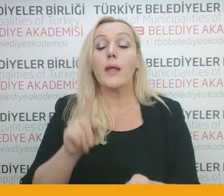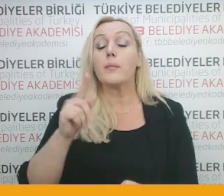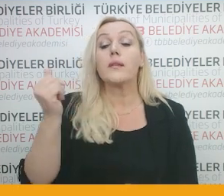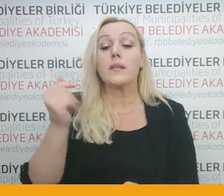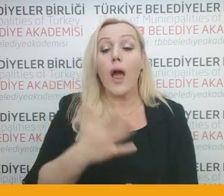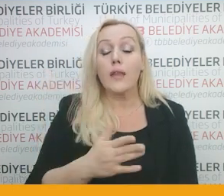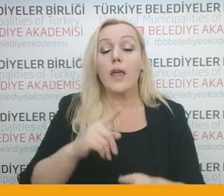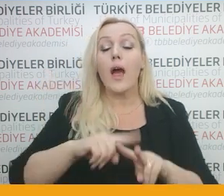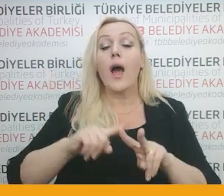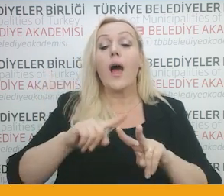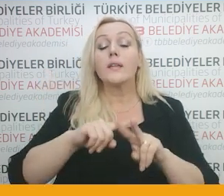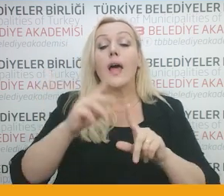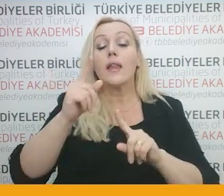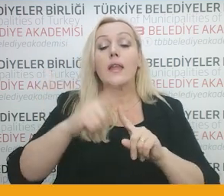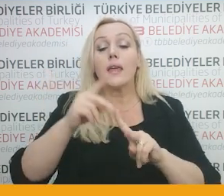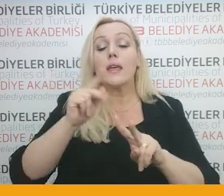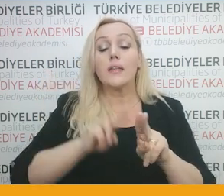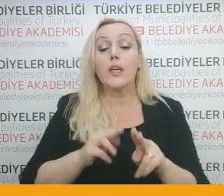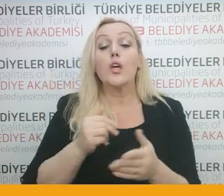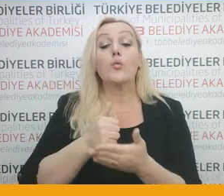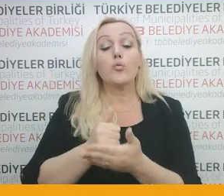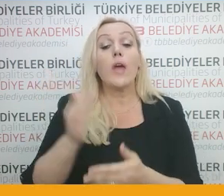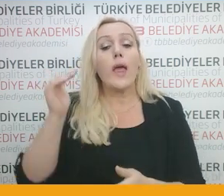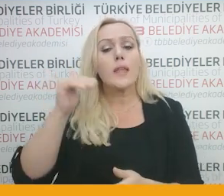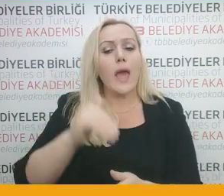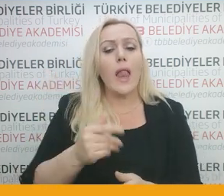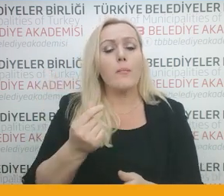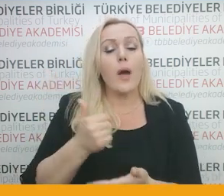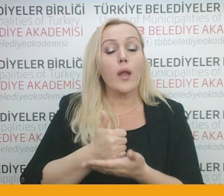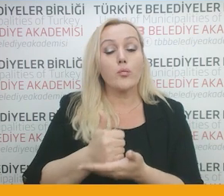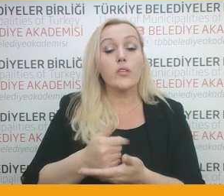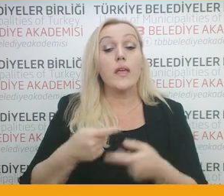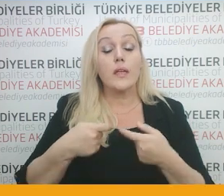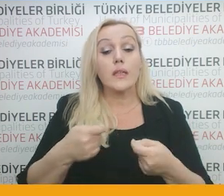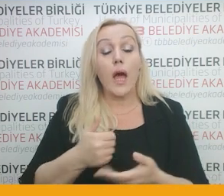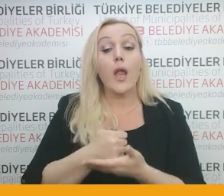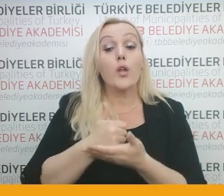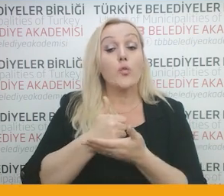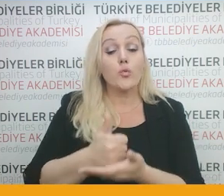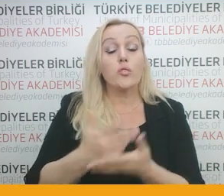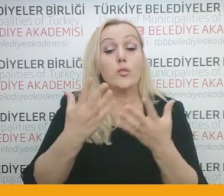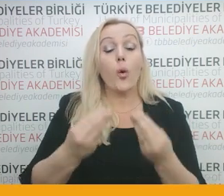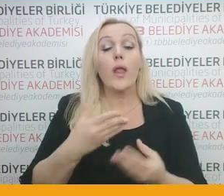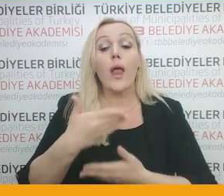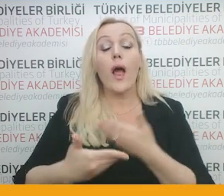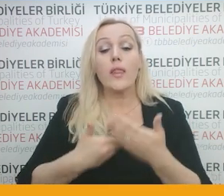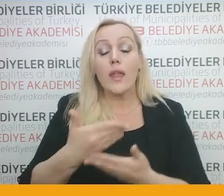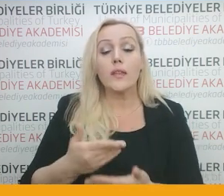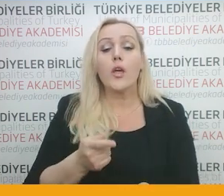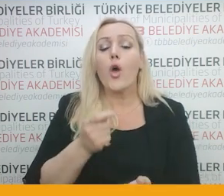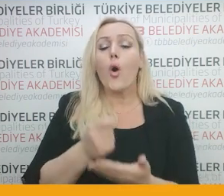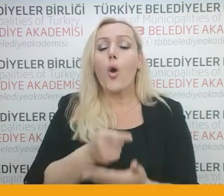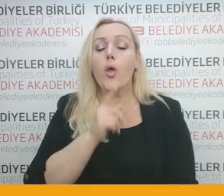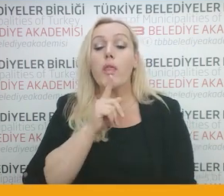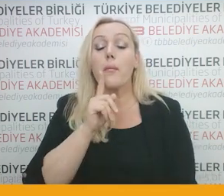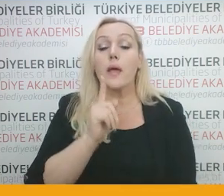bütçe sınıflandırmasının uygulama sürecinde arkadaşlar gelir bütçesi, gider bütçesi ve finansmanın ekonomik sınıflandırmasından bahsetmiştik. Ödeme